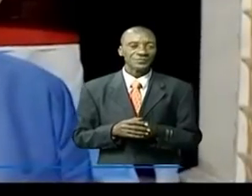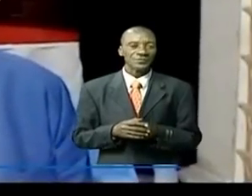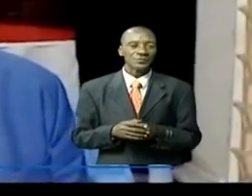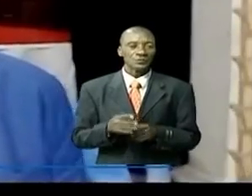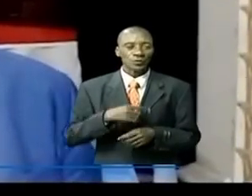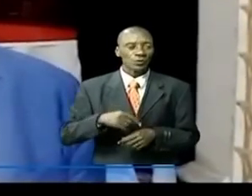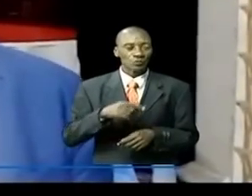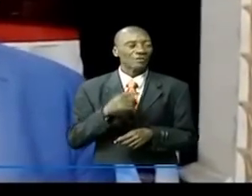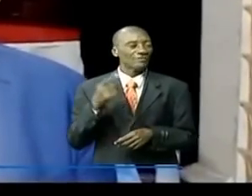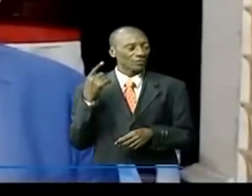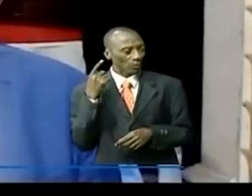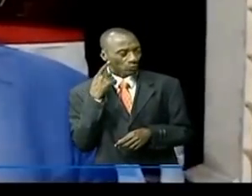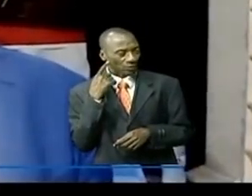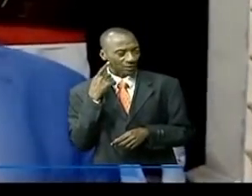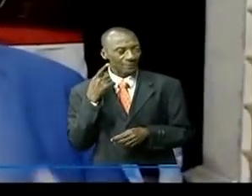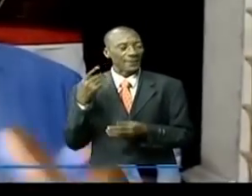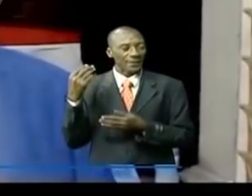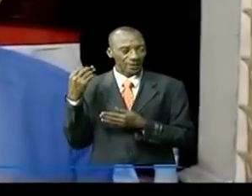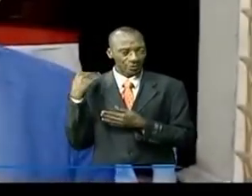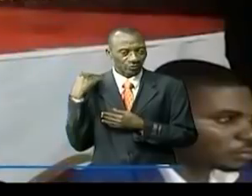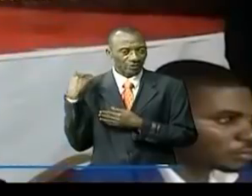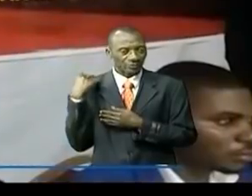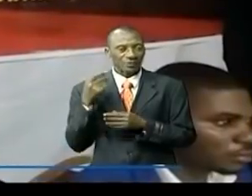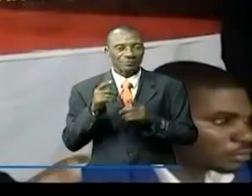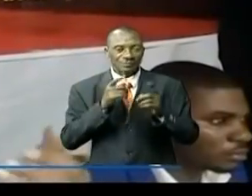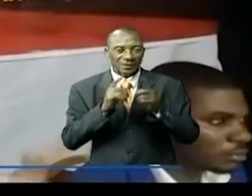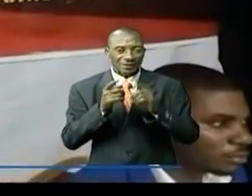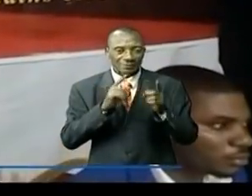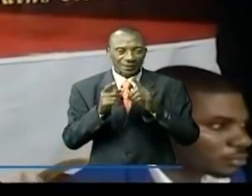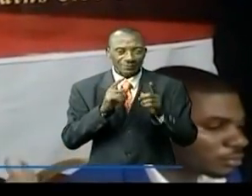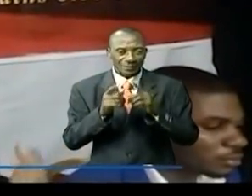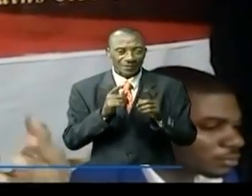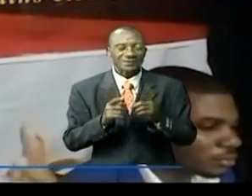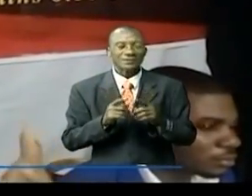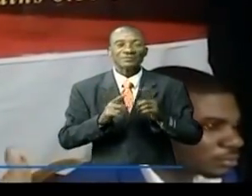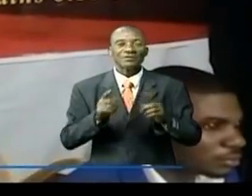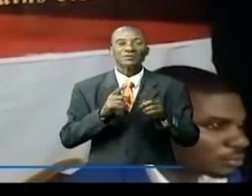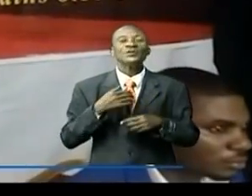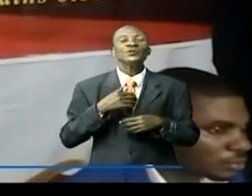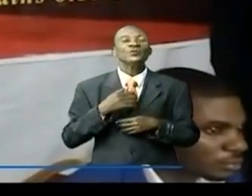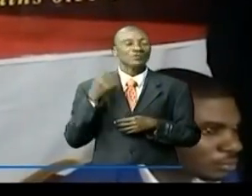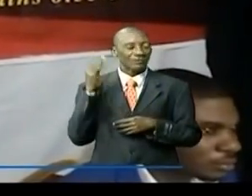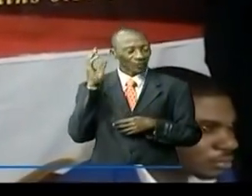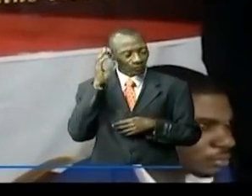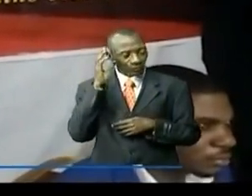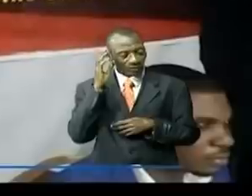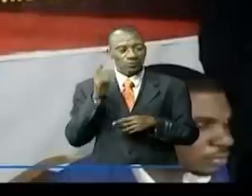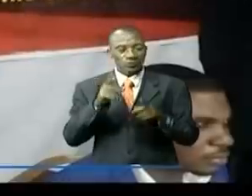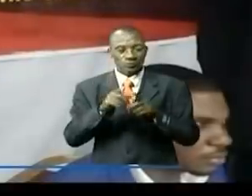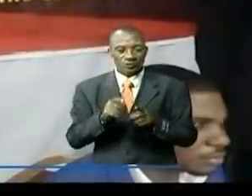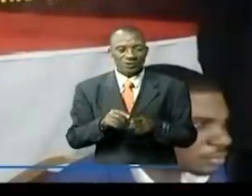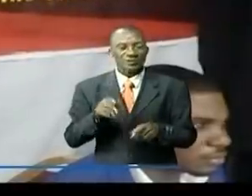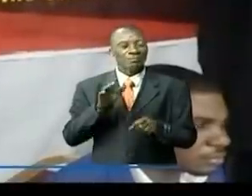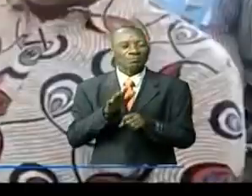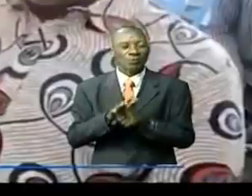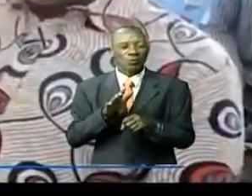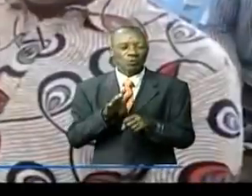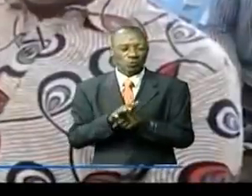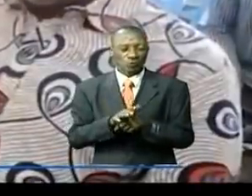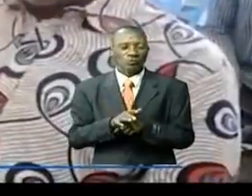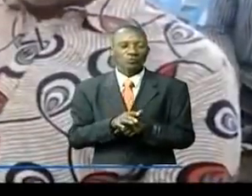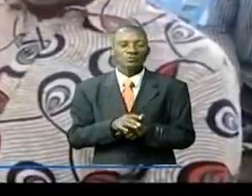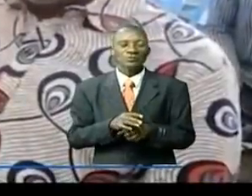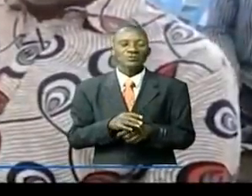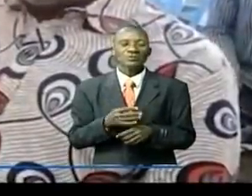leurs problèmes. Et comme je l'avais dit la fois dernière, il y a des commissions qui vont être mises en place et les différentes commissions vont commencer à faire les